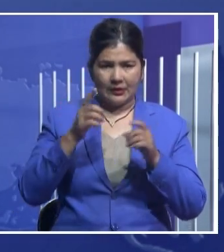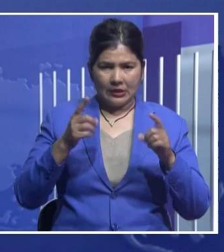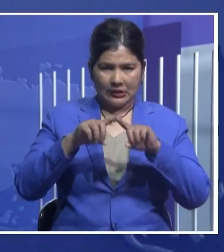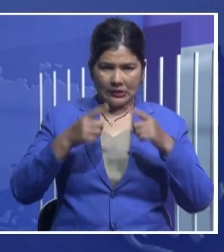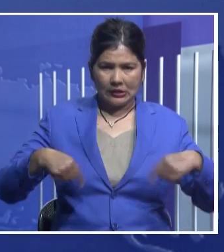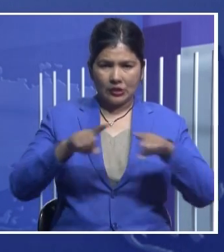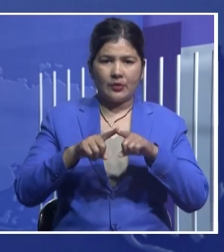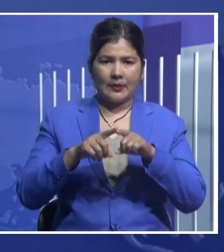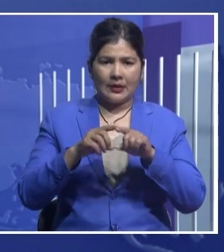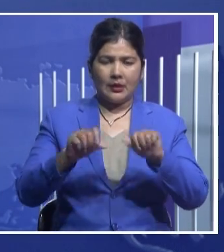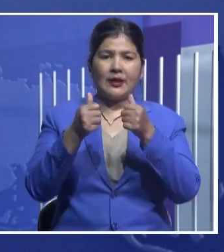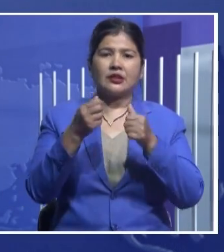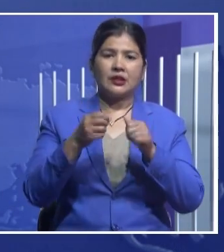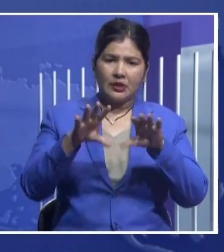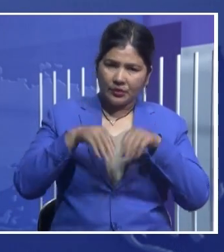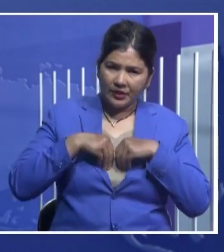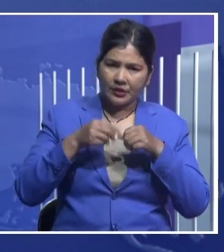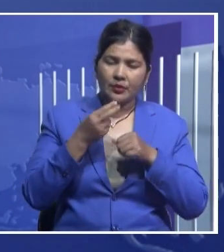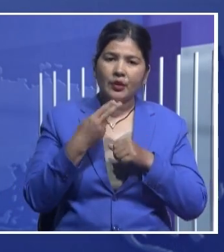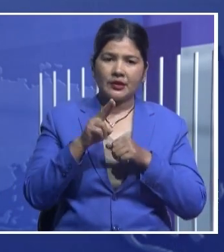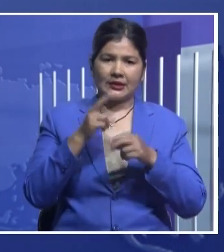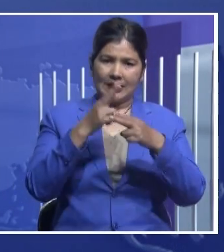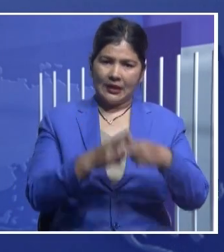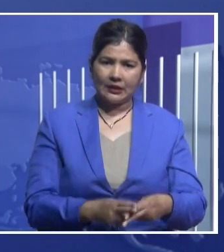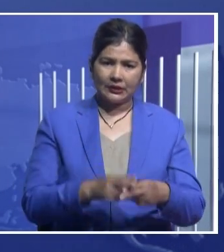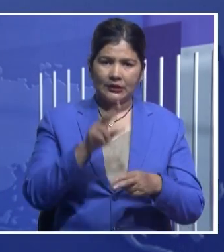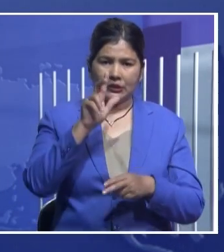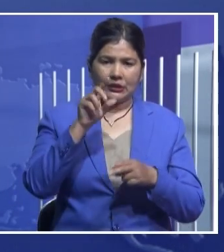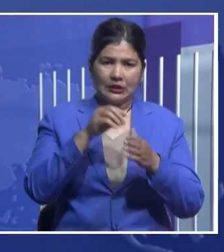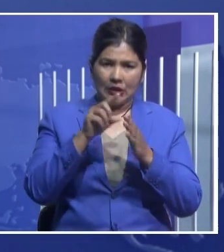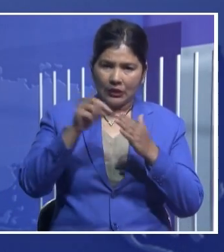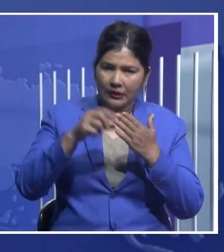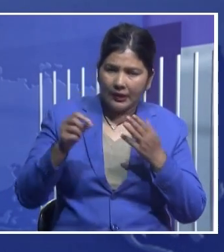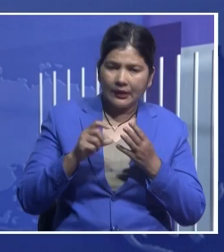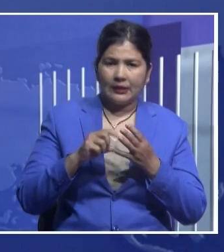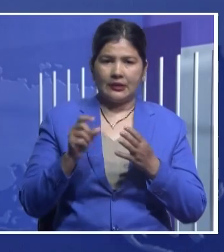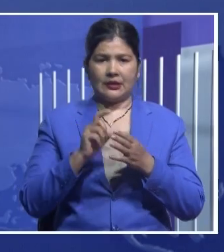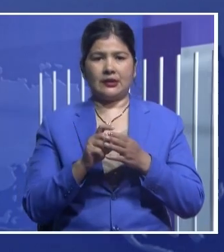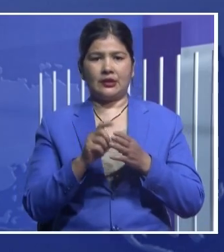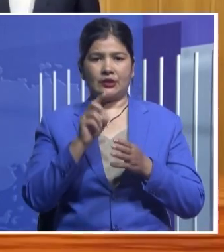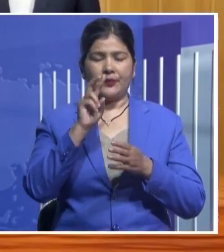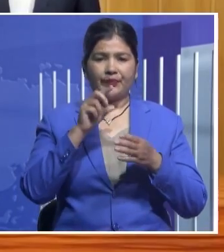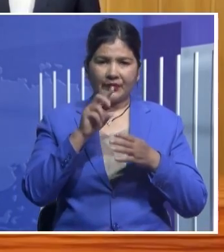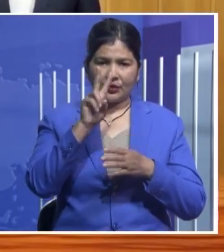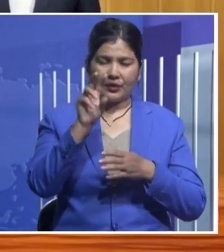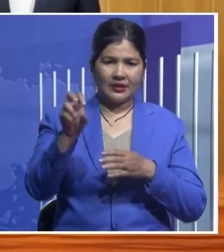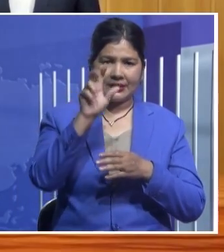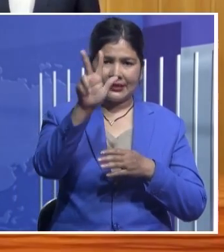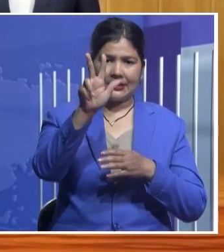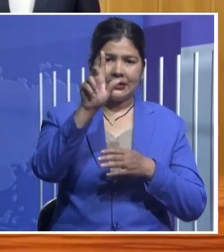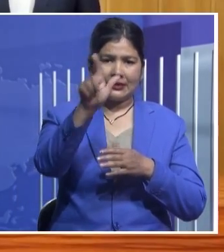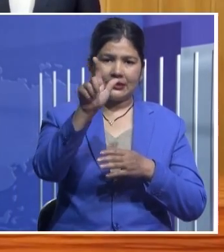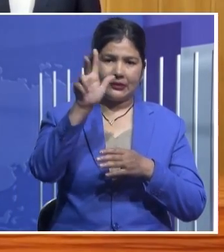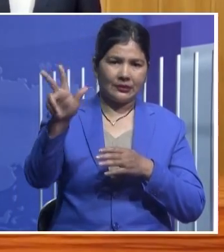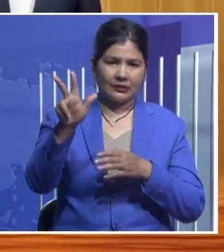स्वीकृत समेत भइसकेका कर्णाली प्रदेश आर्थिक अध्यादेश 2078 र कर्णाली प्रदेश विनियोजन विधेयक 2078लाई प्रतिस्थापन गर्न